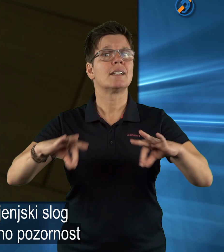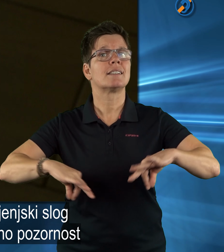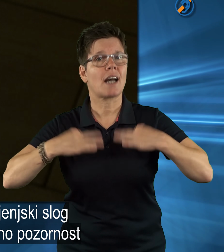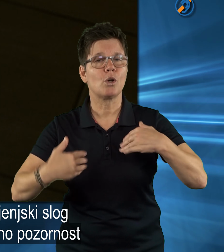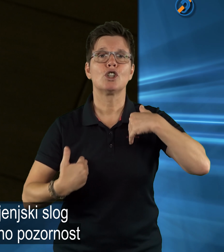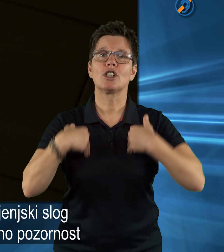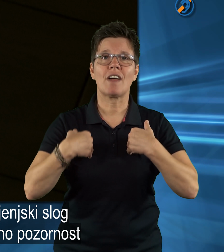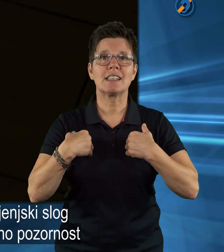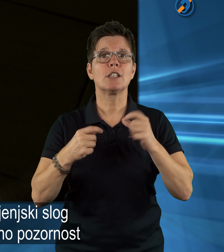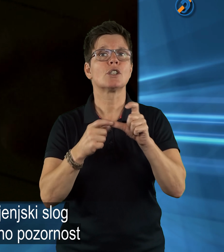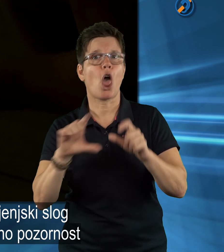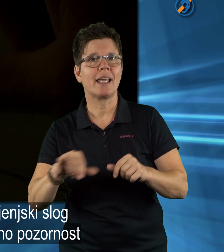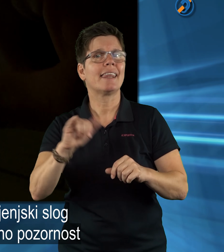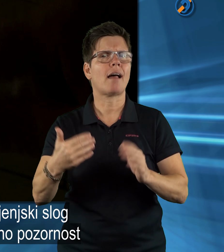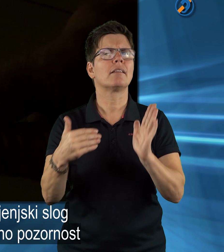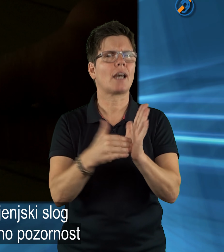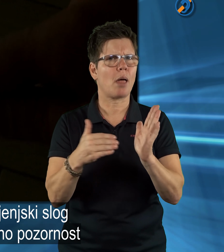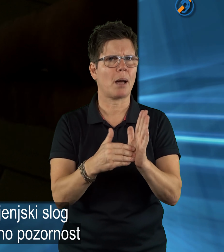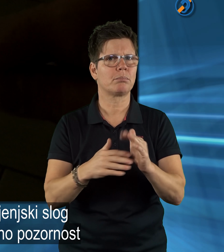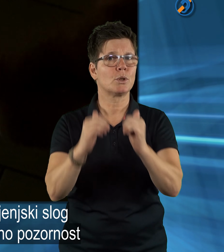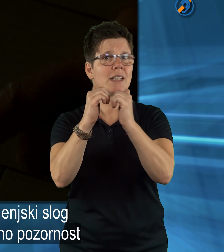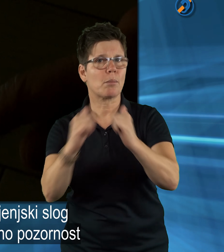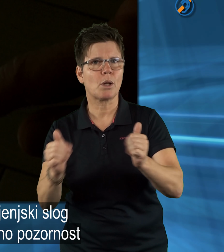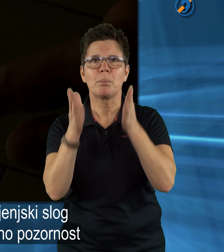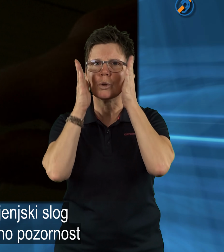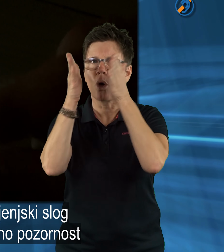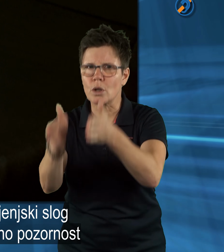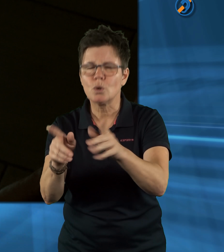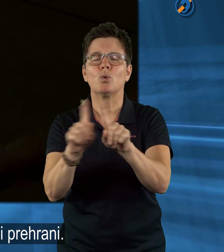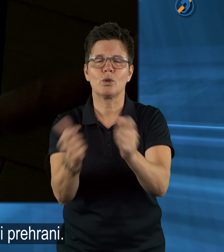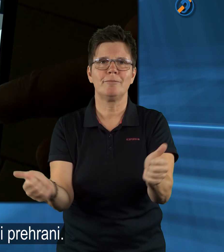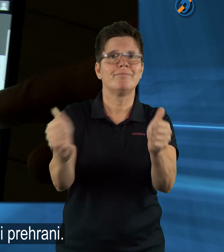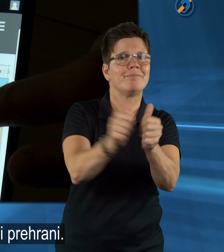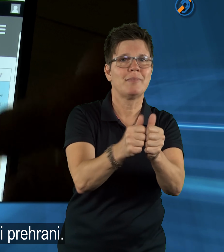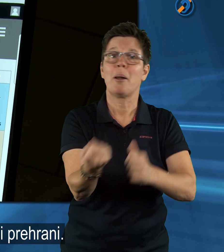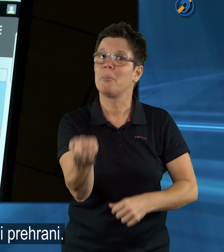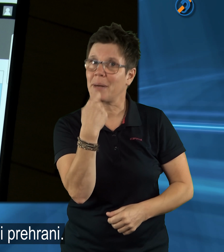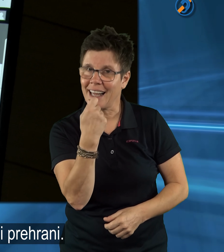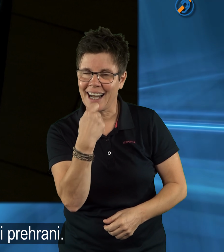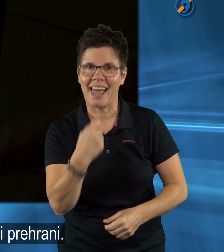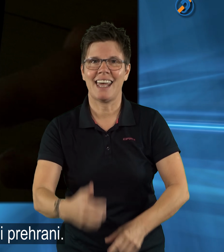Za zdrav življenski slog je treba posebno pozornost nameniti tudi prehrani.